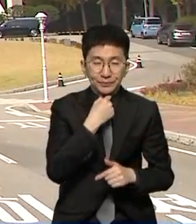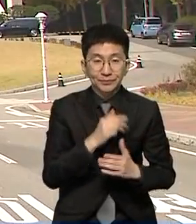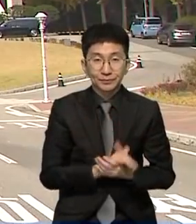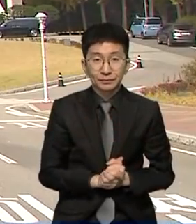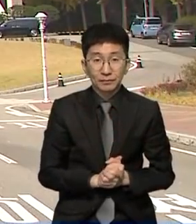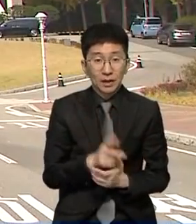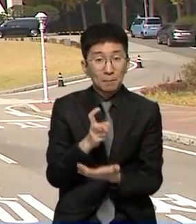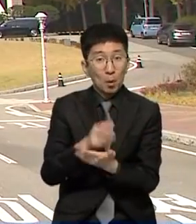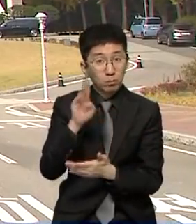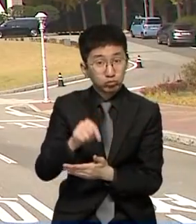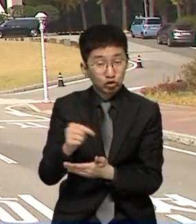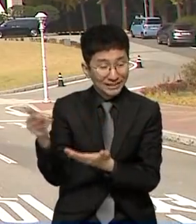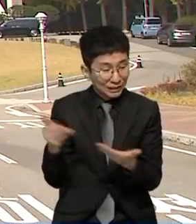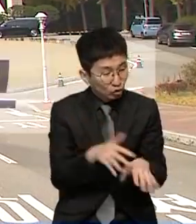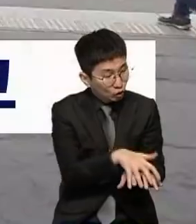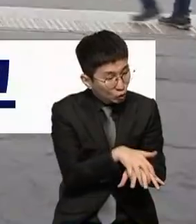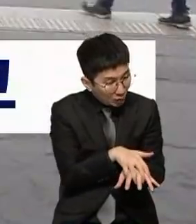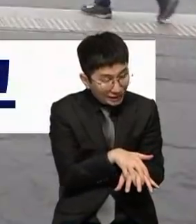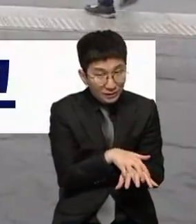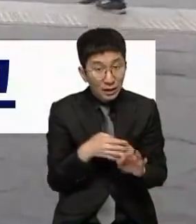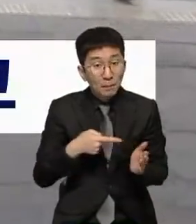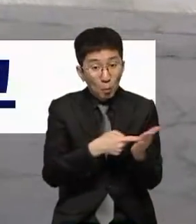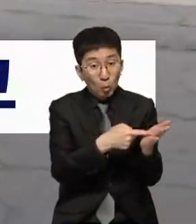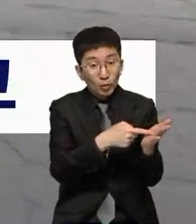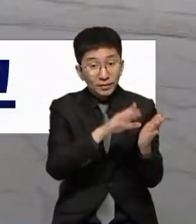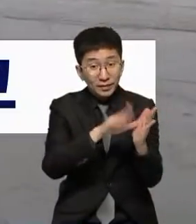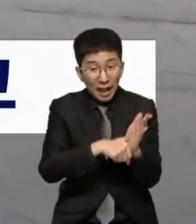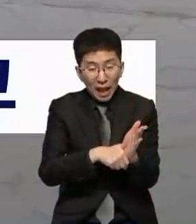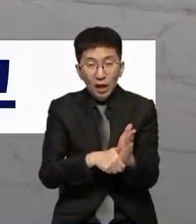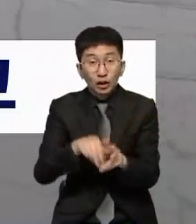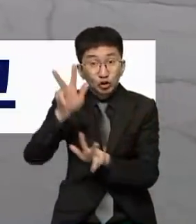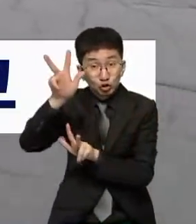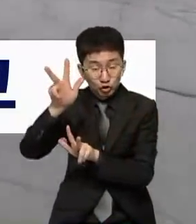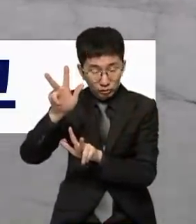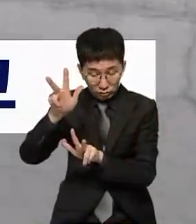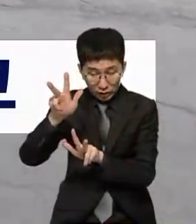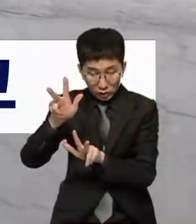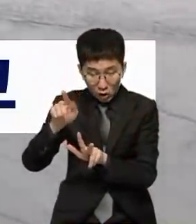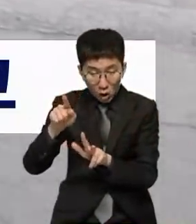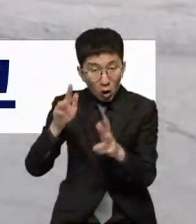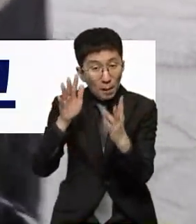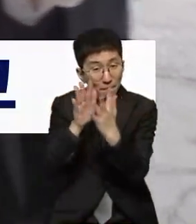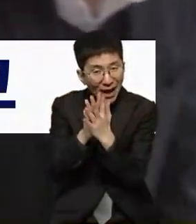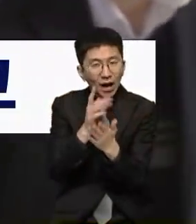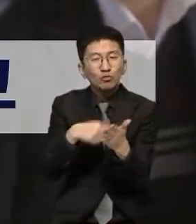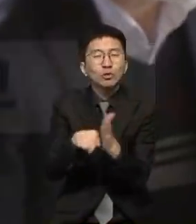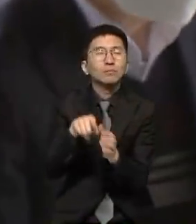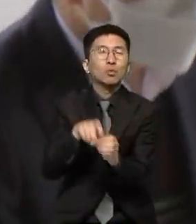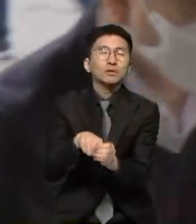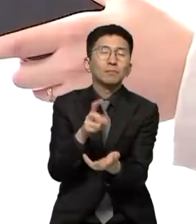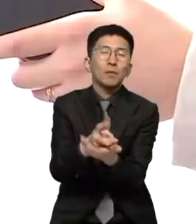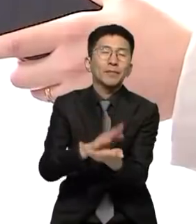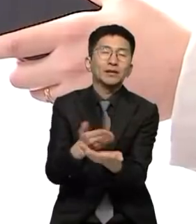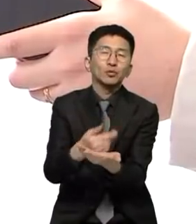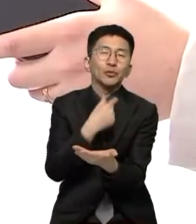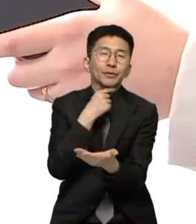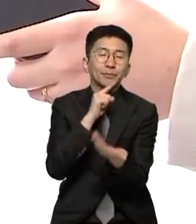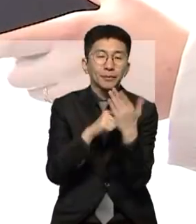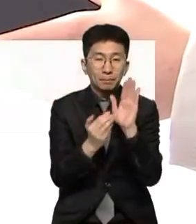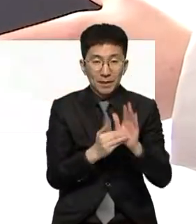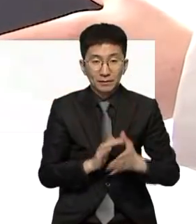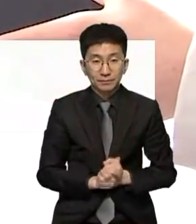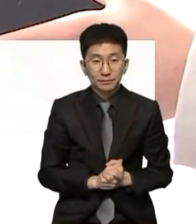법무부가 인수위 업무 보고에서 윤 당선인 공약 이행을 위해 법 개정 논의에 적극 참여하겠다고 밝혔습니다.